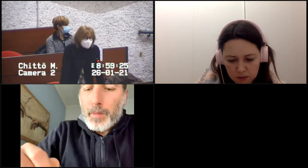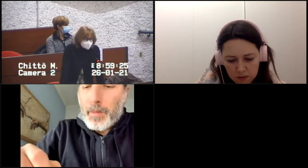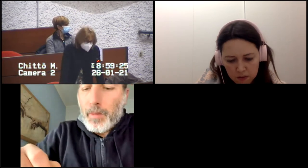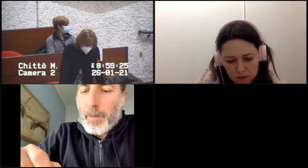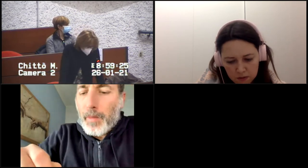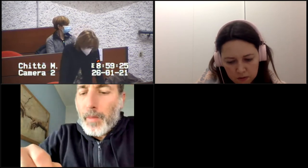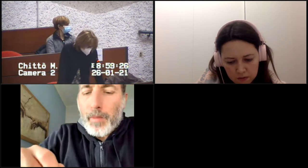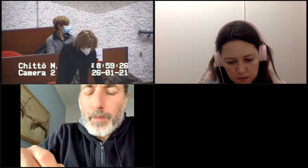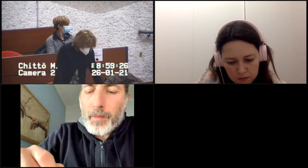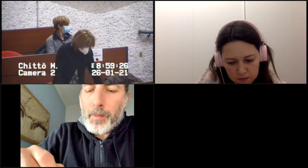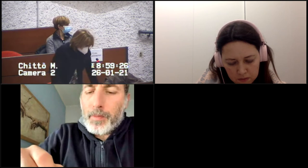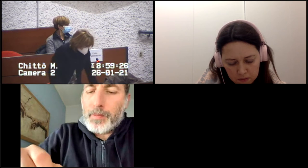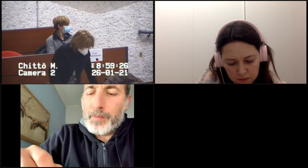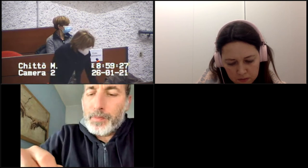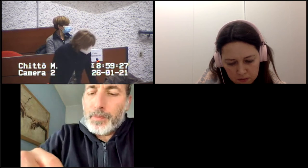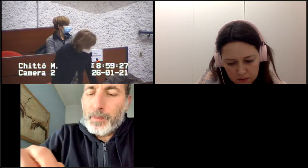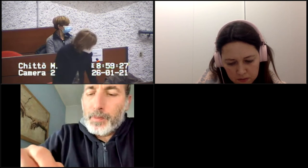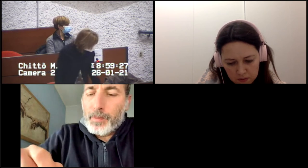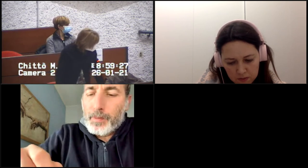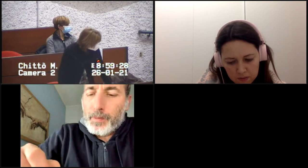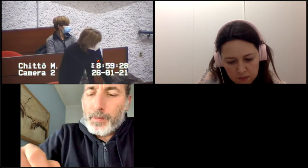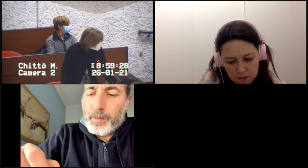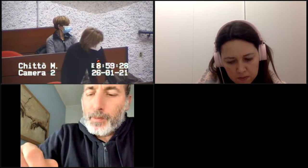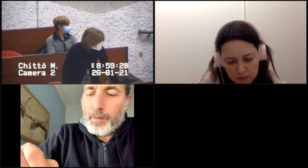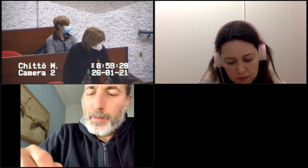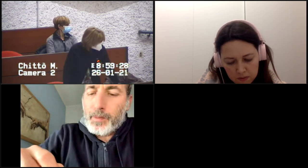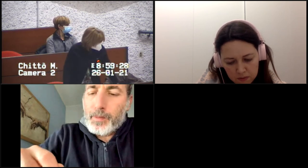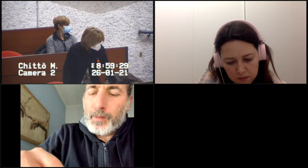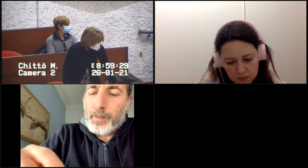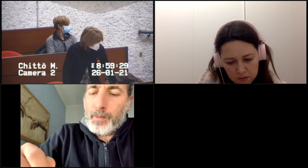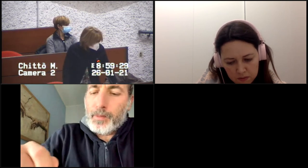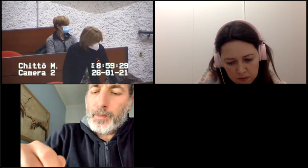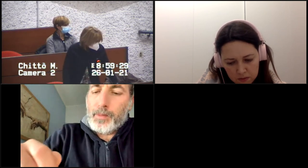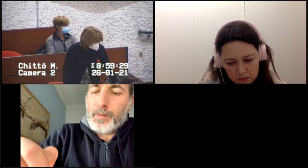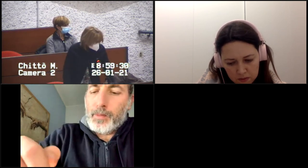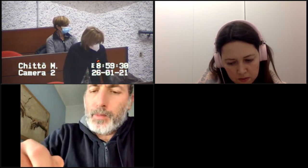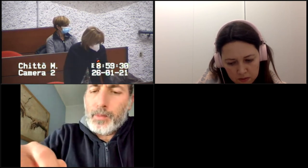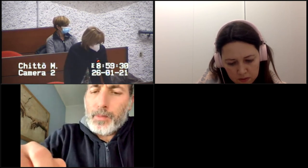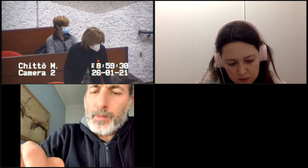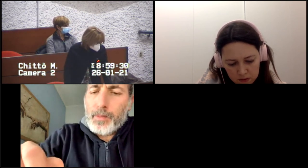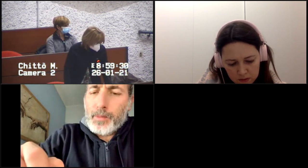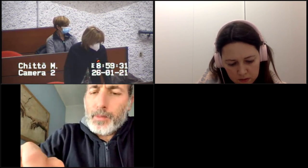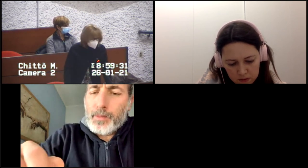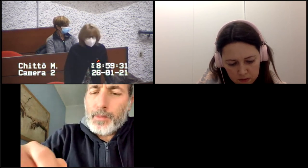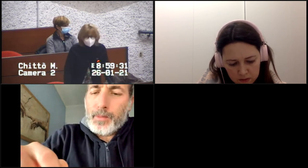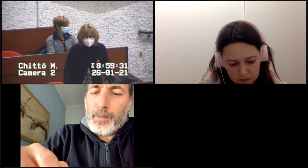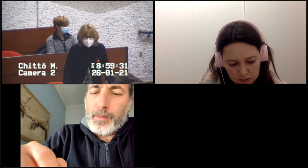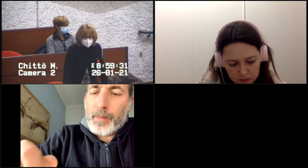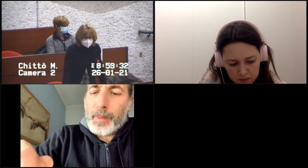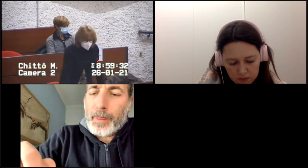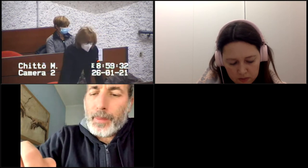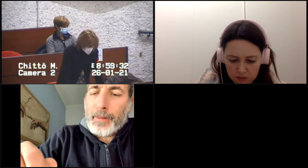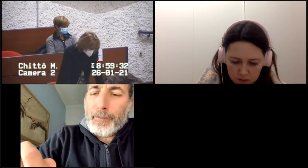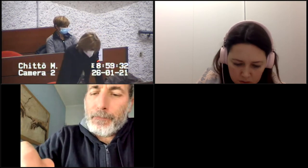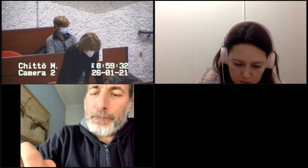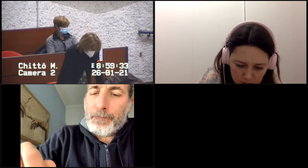Dall'altro discende per, tra virgolette, suggerire o non far